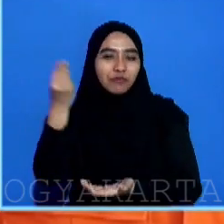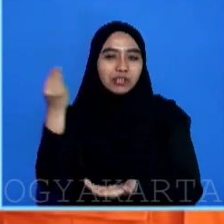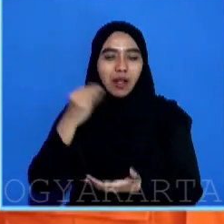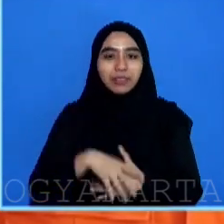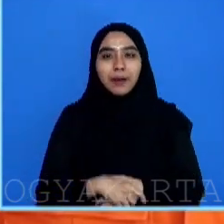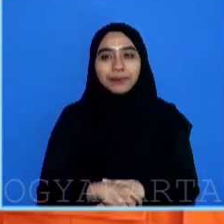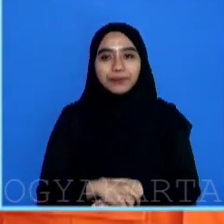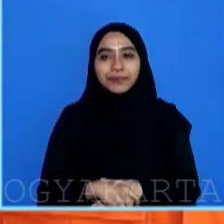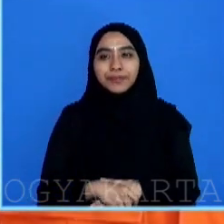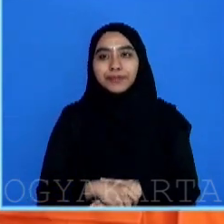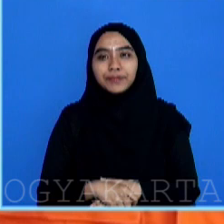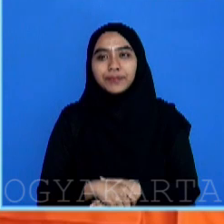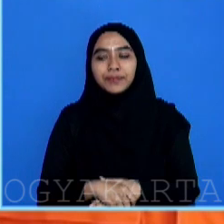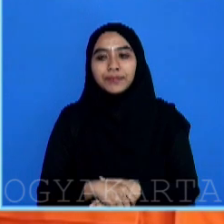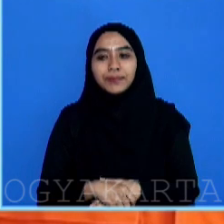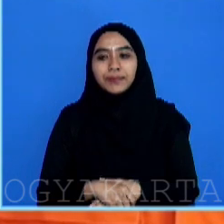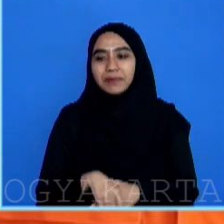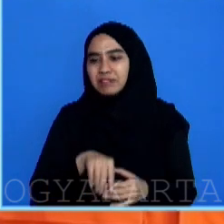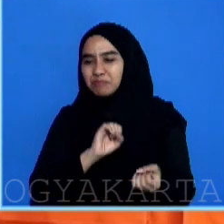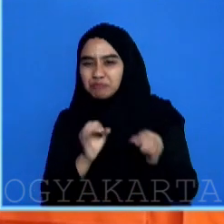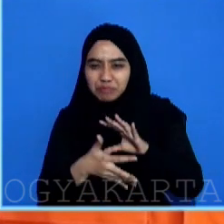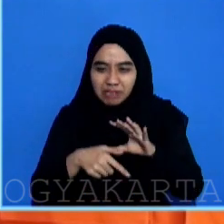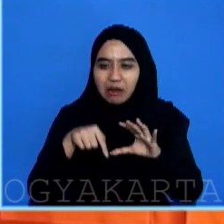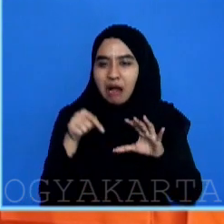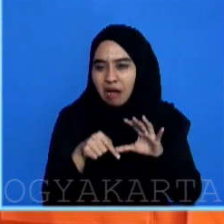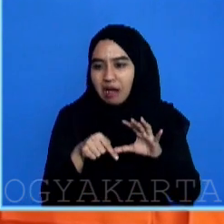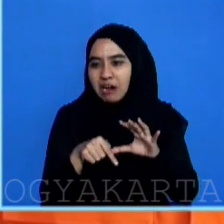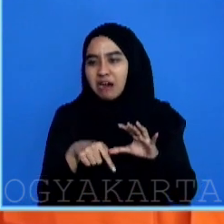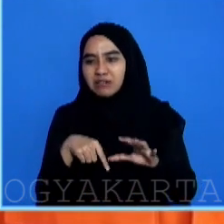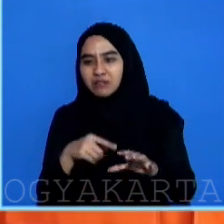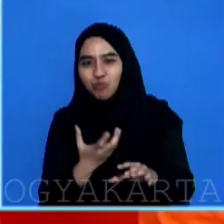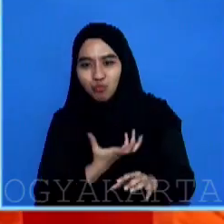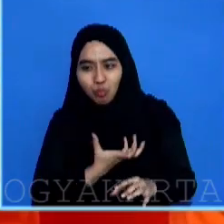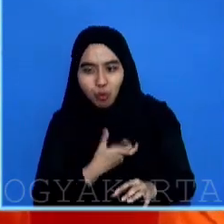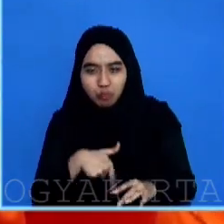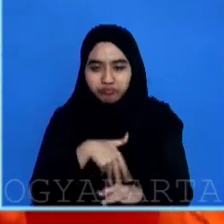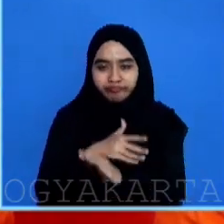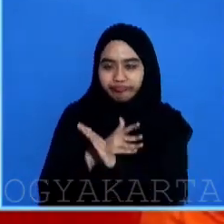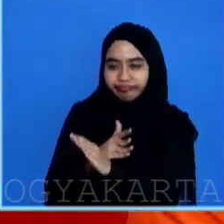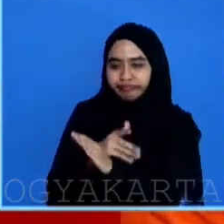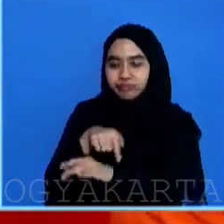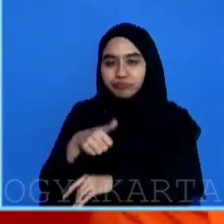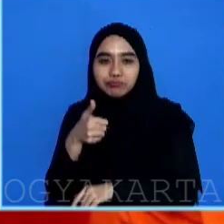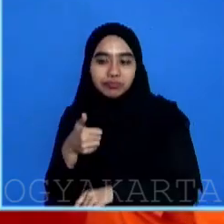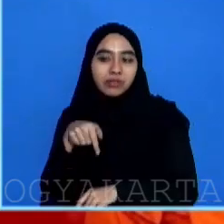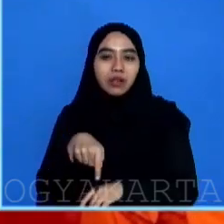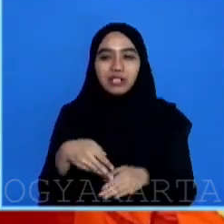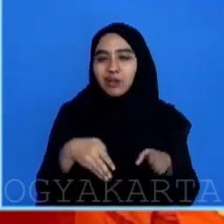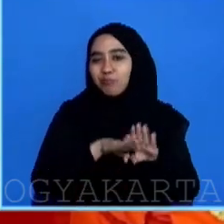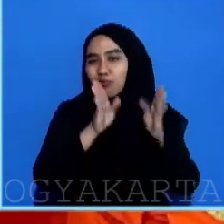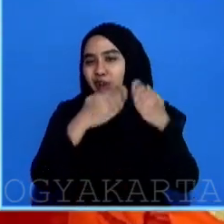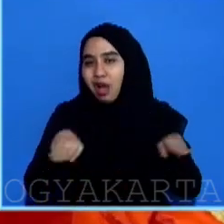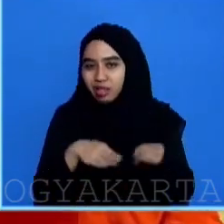sehingga kejadian ataupun hal-hal yang tidak diinginkan itu dapat terkindarkan selama masa nataru Basarnas